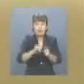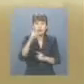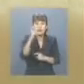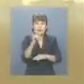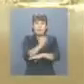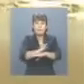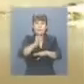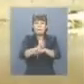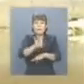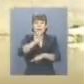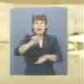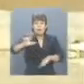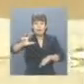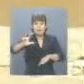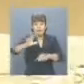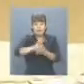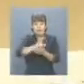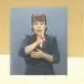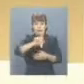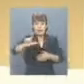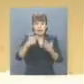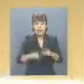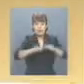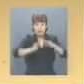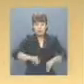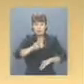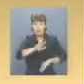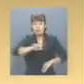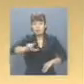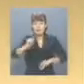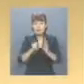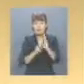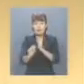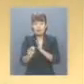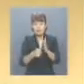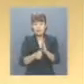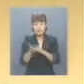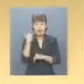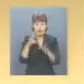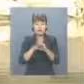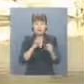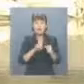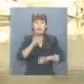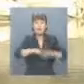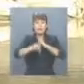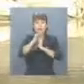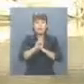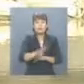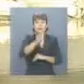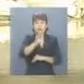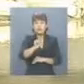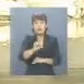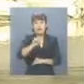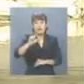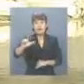งไป3ล้านตันโดยคาดว่าจะใช้วงเงินรับจำนำข้าวลงไปจากเดิมกว่าที่ตั้งเอาไว้4แสนล้านบาทด้านนายสมช